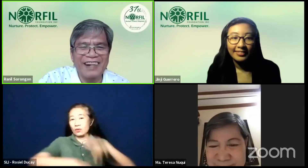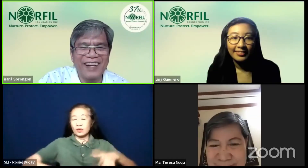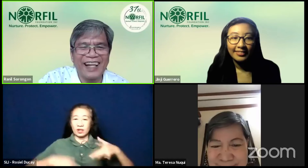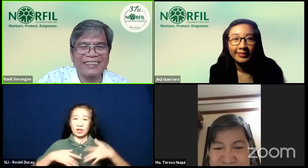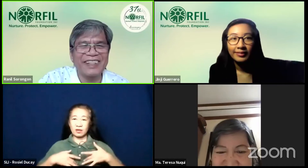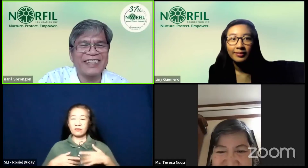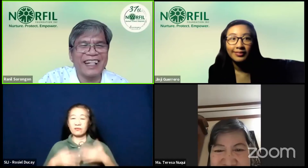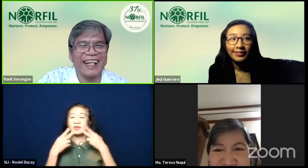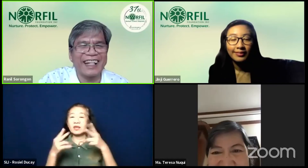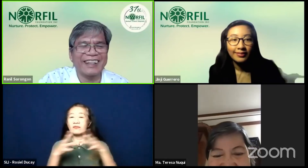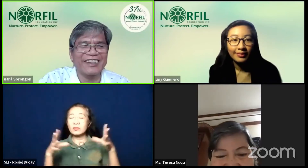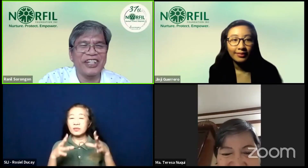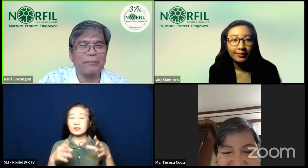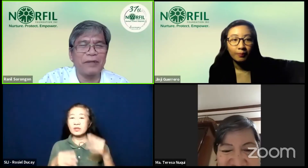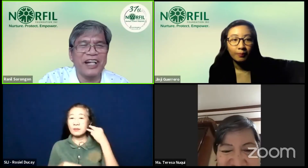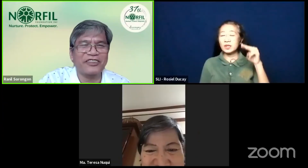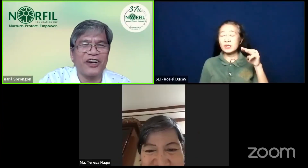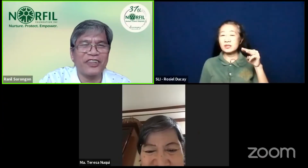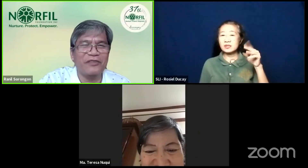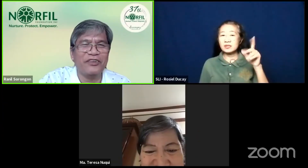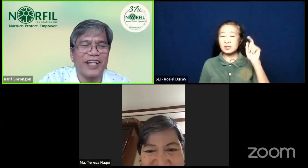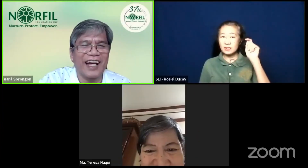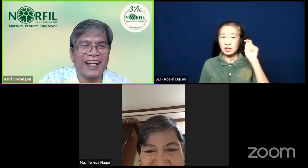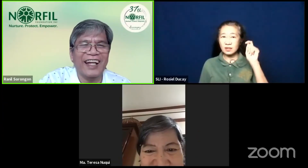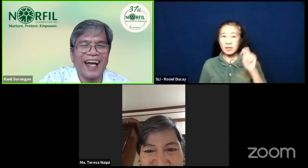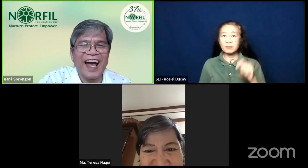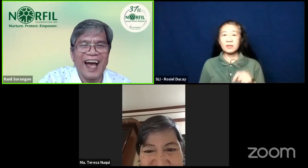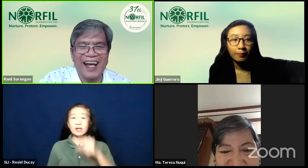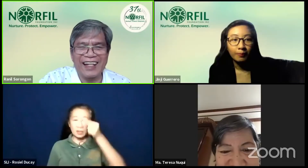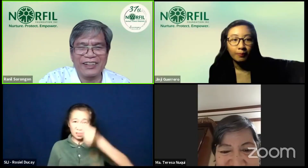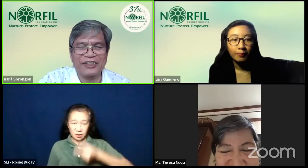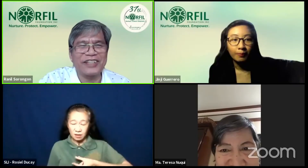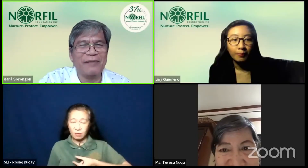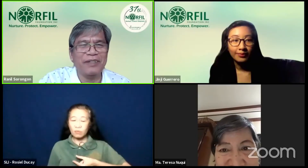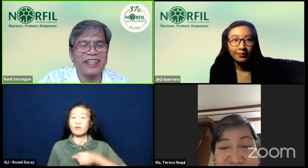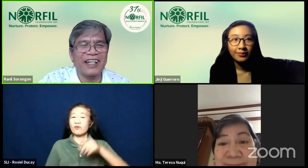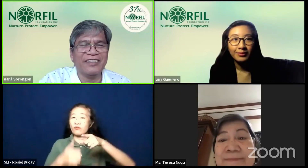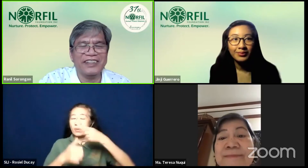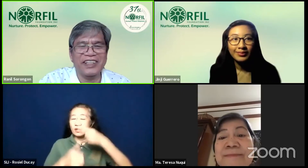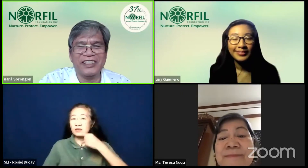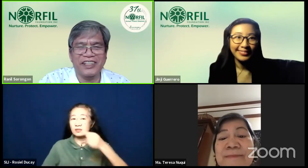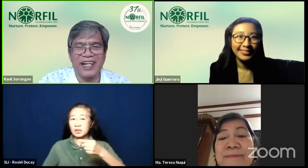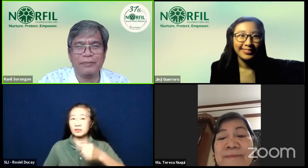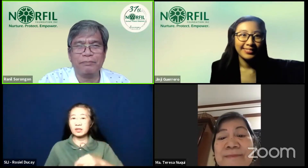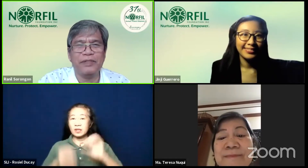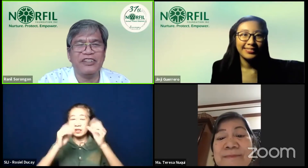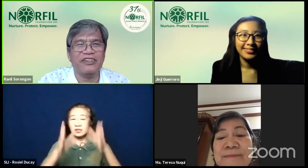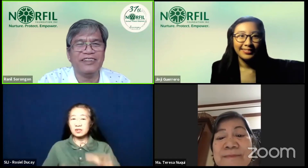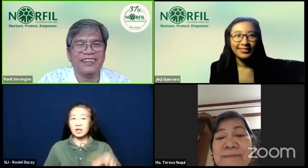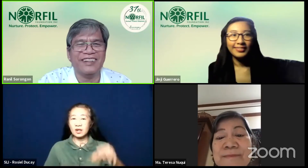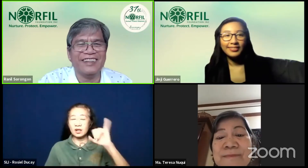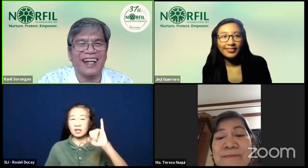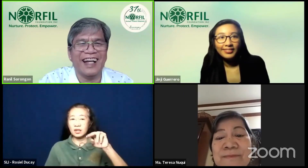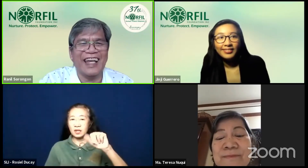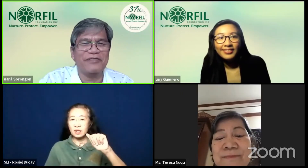Maraming salamat, Mr. E. No, G, pa-shoutout daw muna. Ang sabi ni Teacher Ian